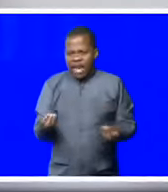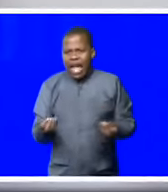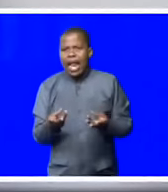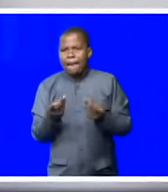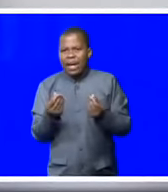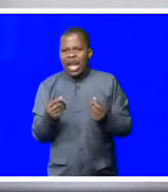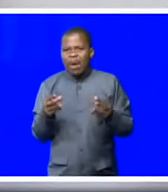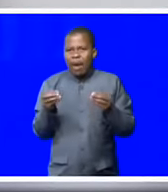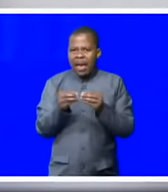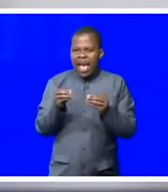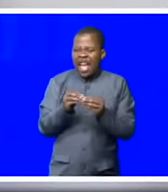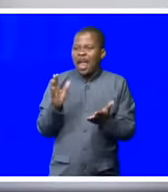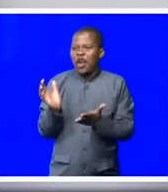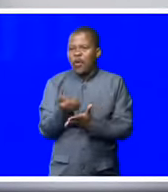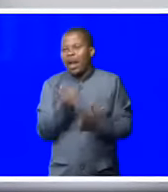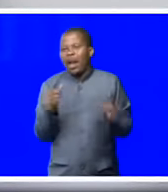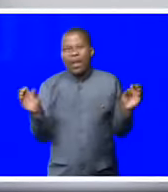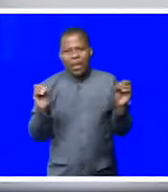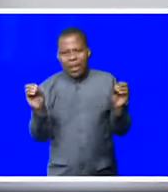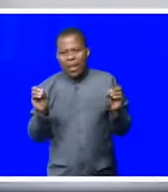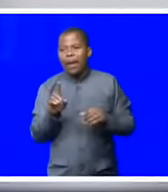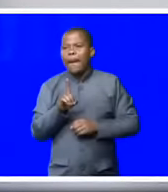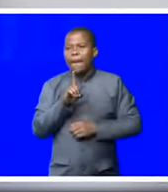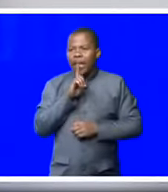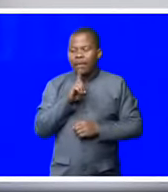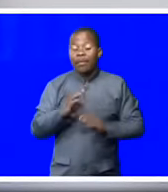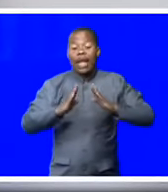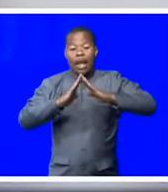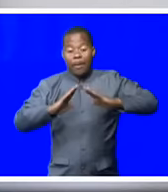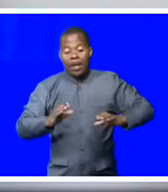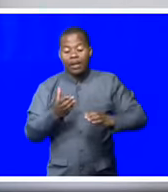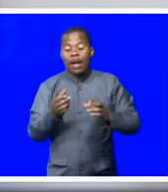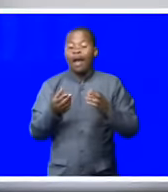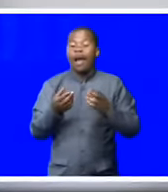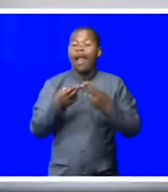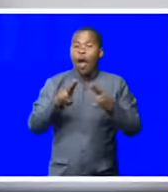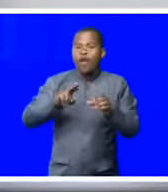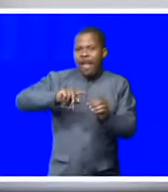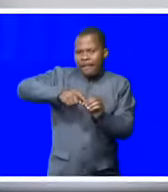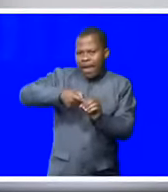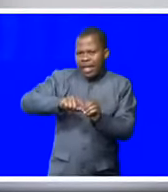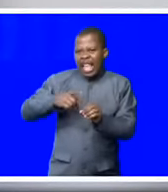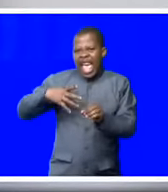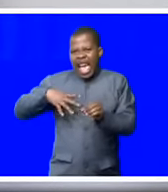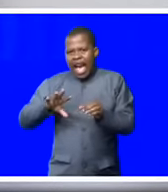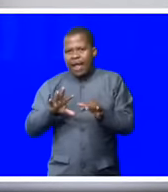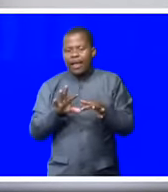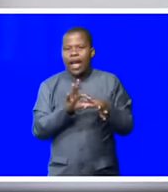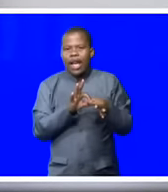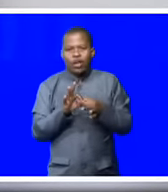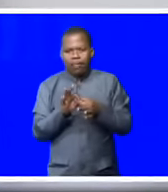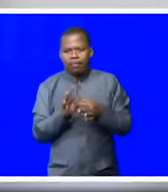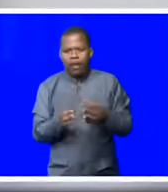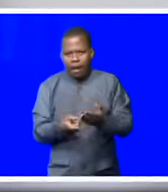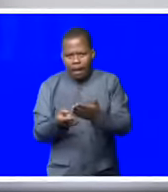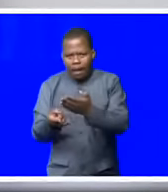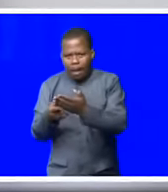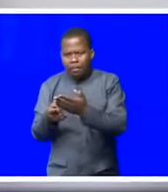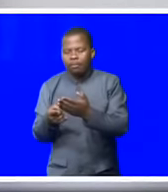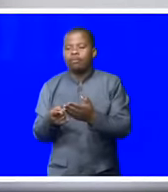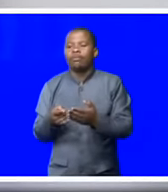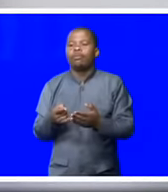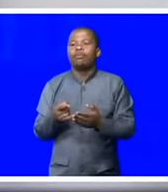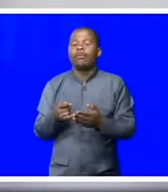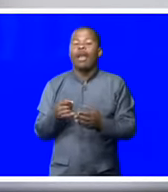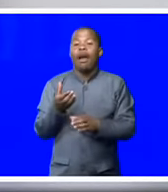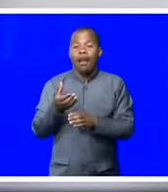uma baya sazama ke vele siyi-foreign affairs sisidwa tihlobo dethu letisedute nayo iRussia